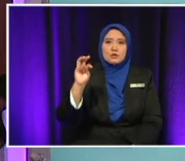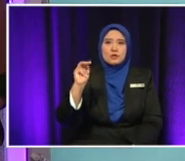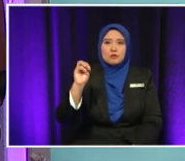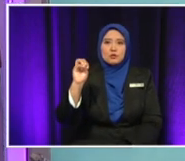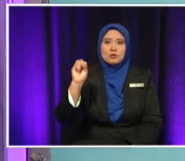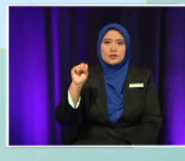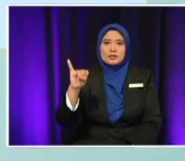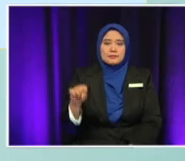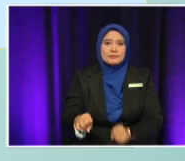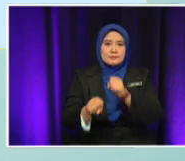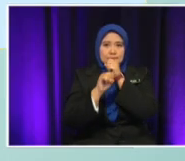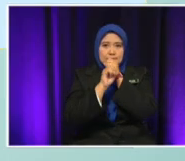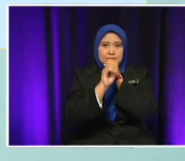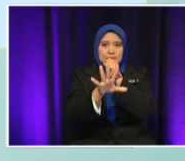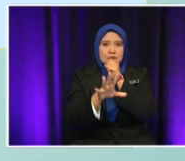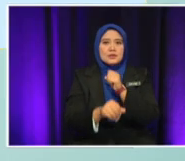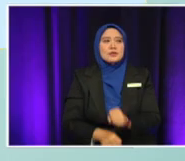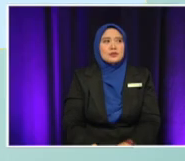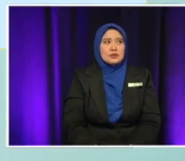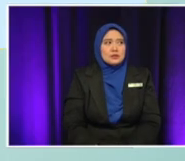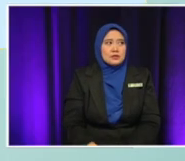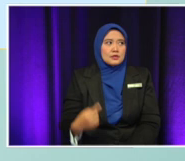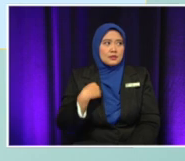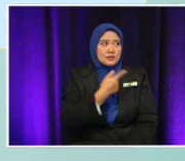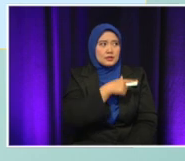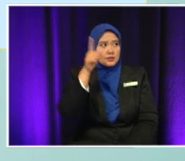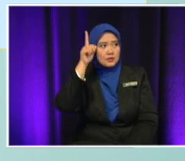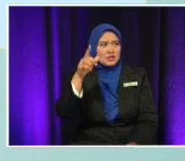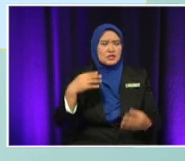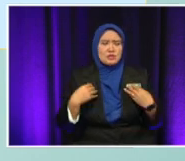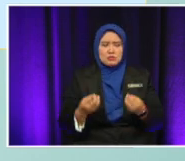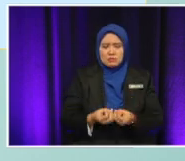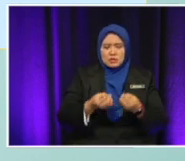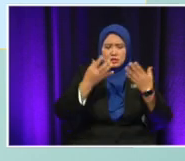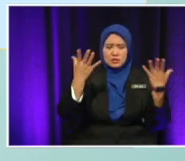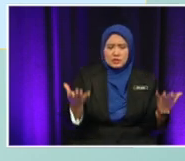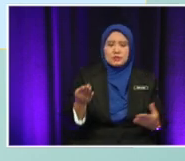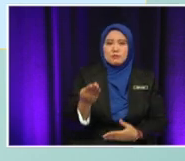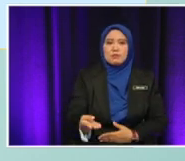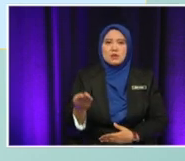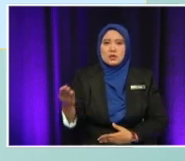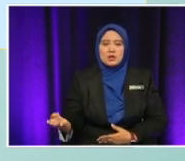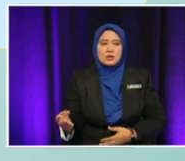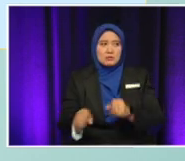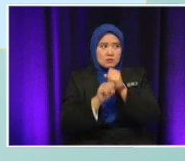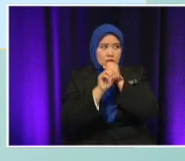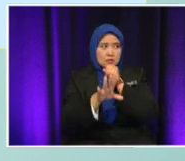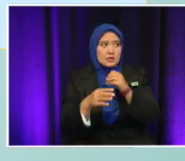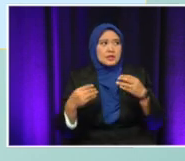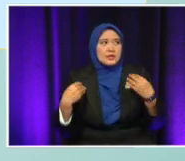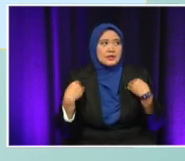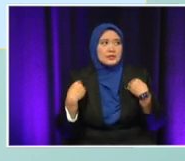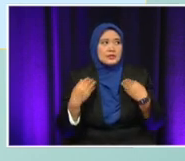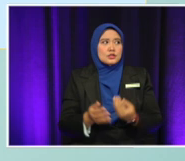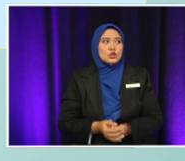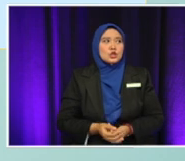Oke jadi bahan promosi kalau kita lihat ke sini ada berbagai bahan promosi dia gantung salah